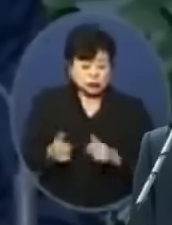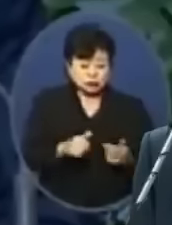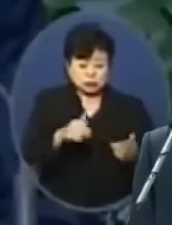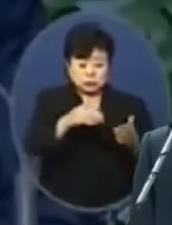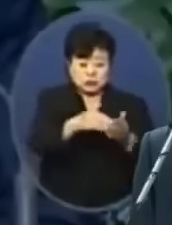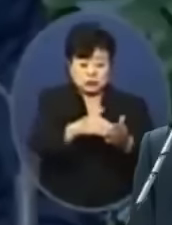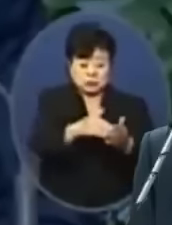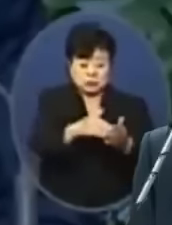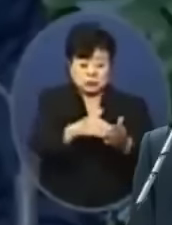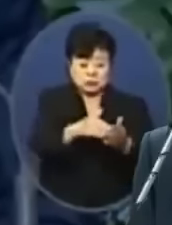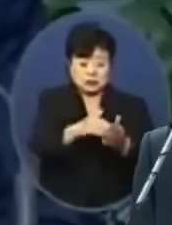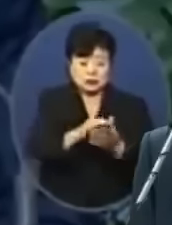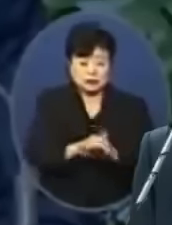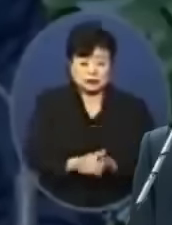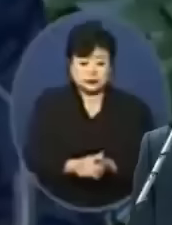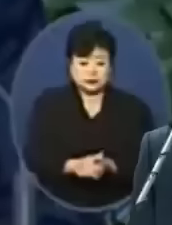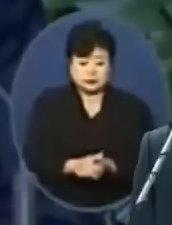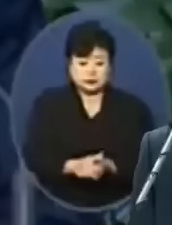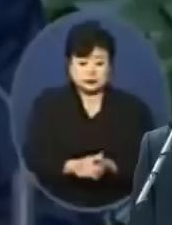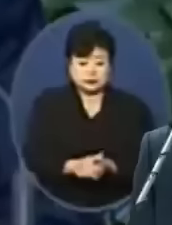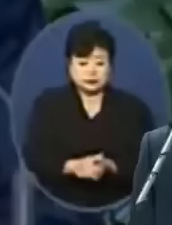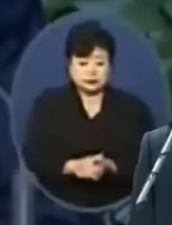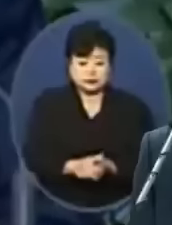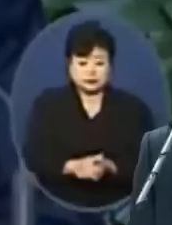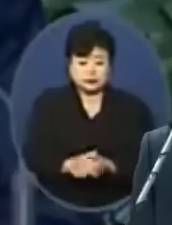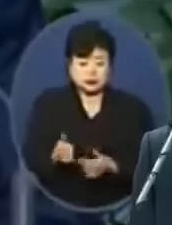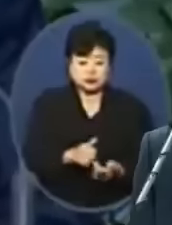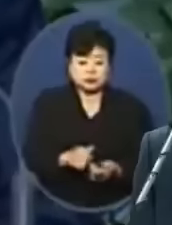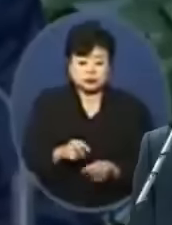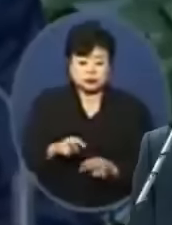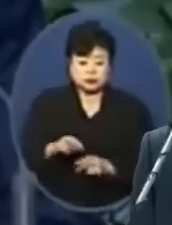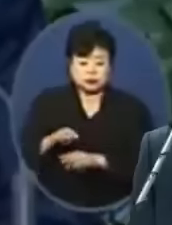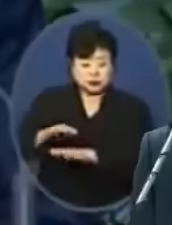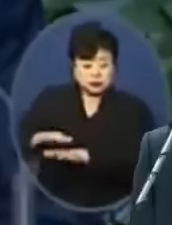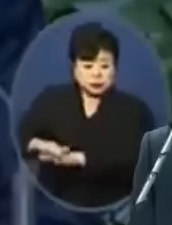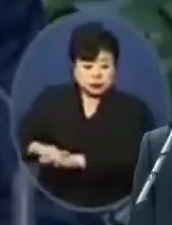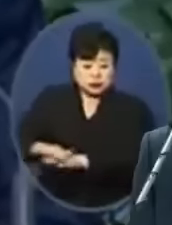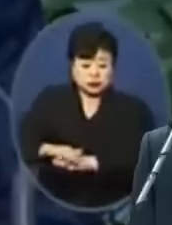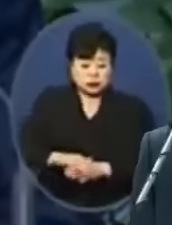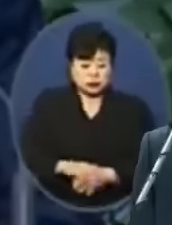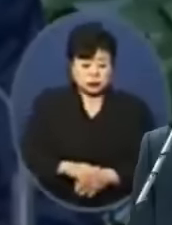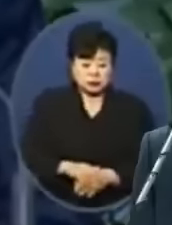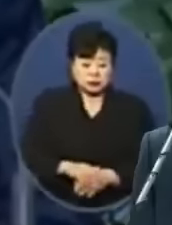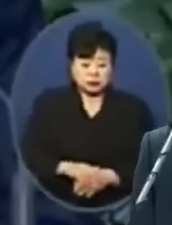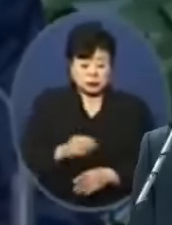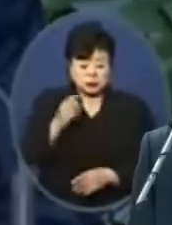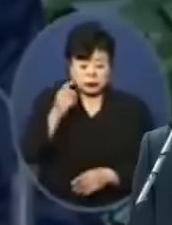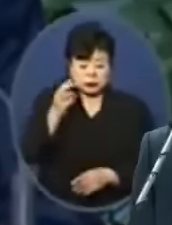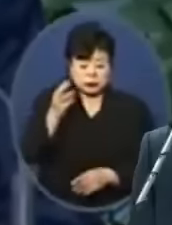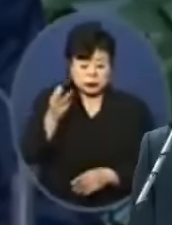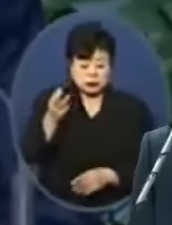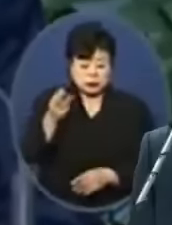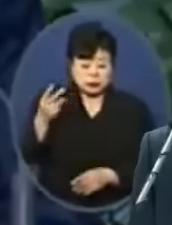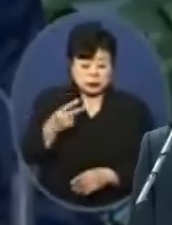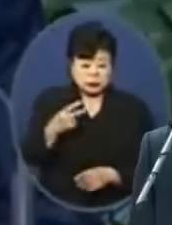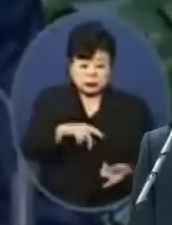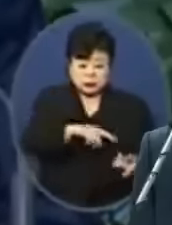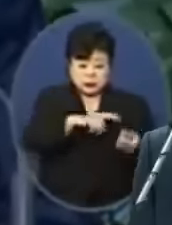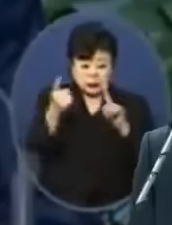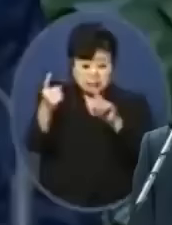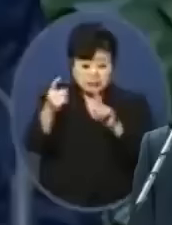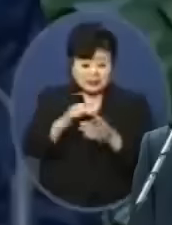죽었어요. 그래 영안실에 갖다 놓았는데 영안실에서 사흘 만에